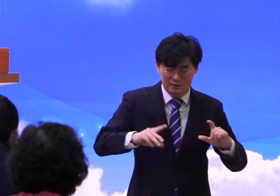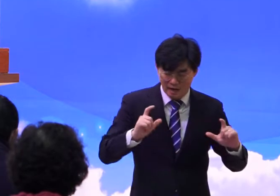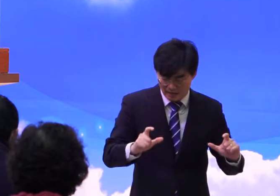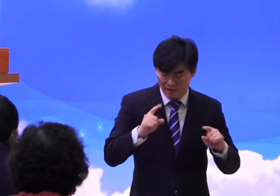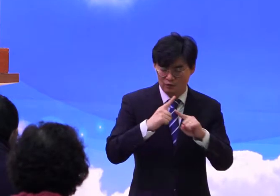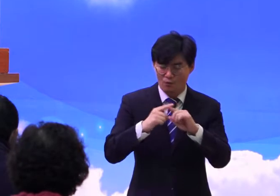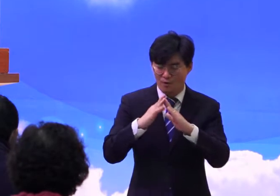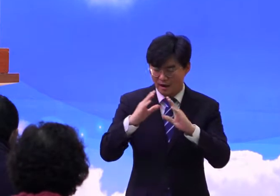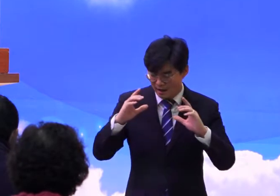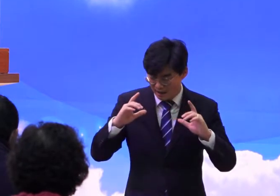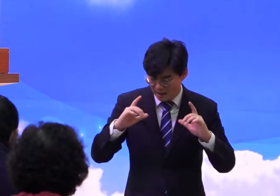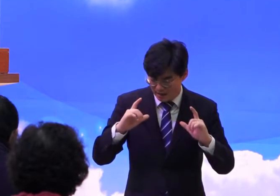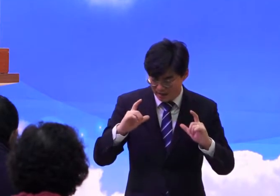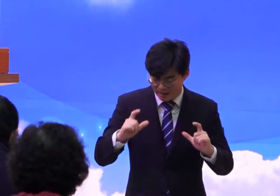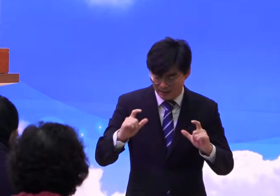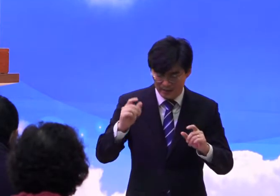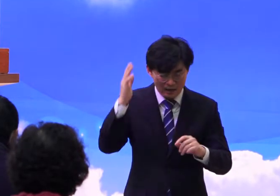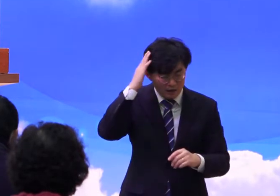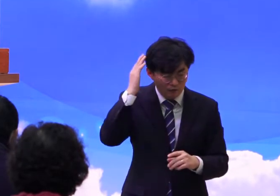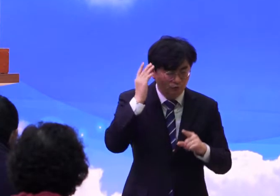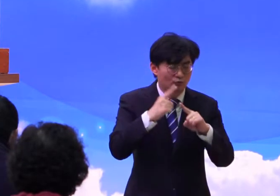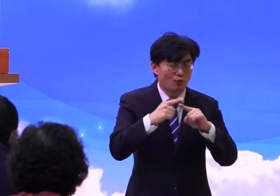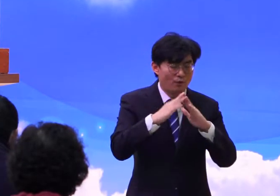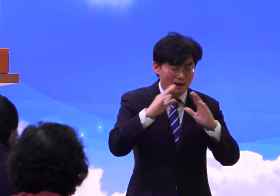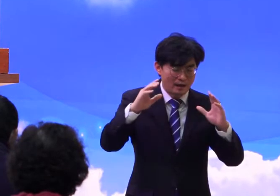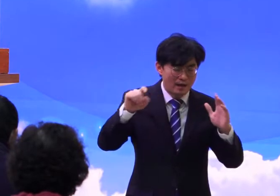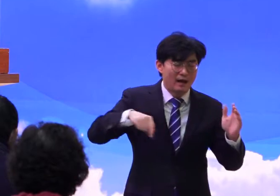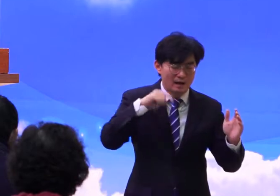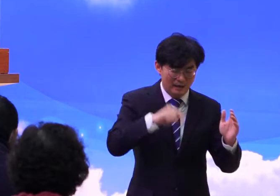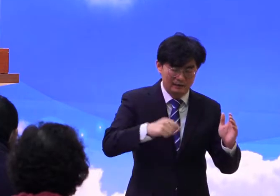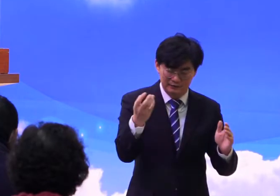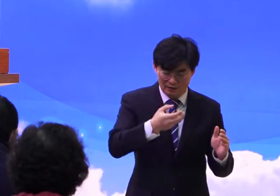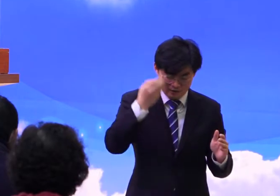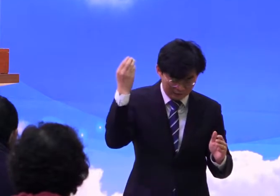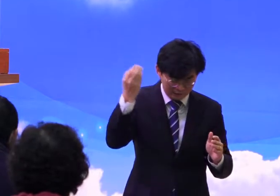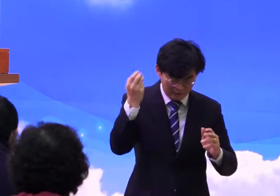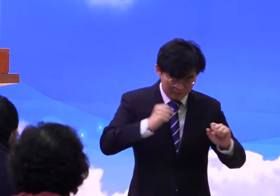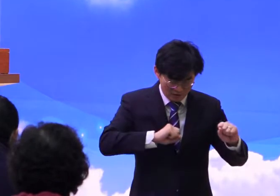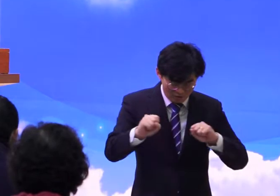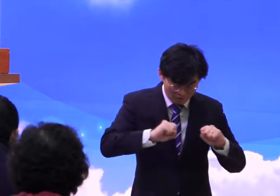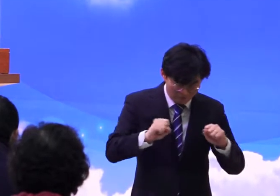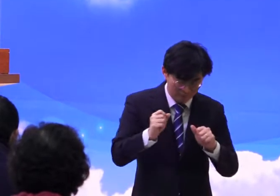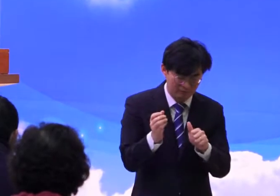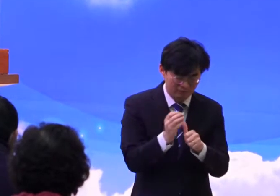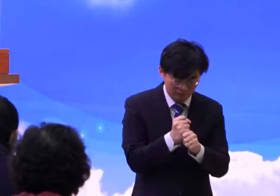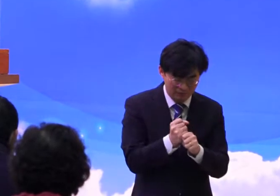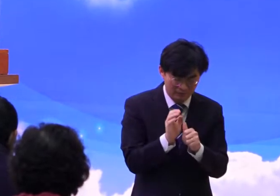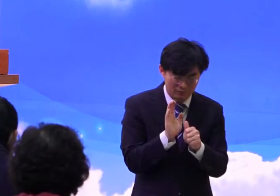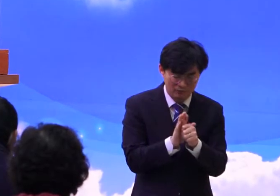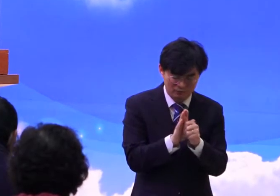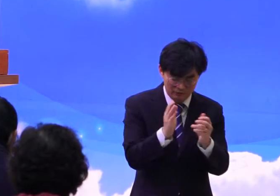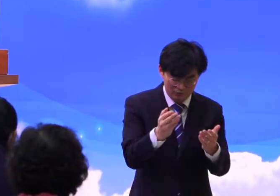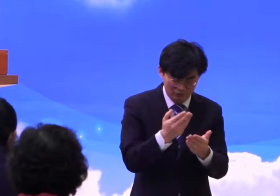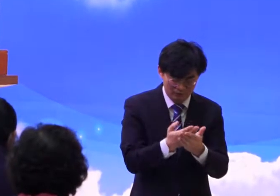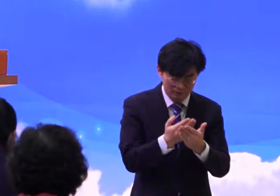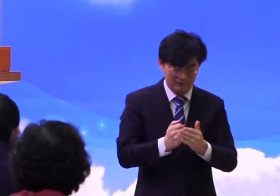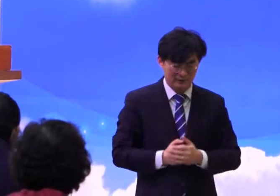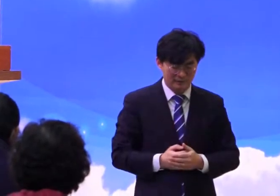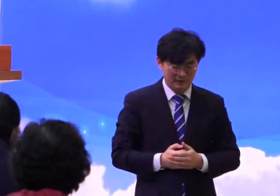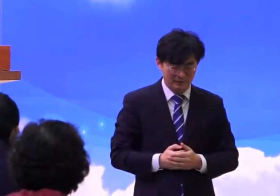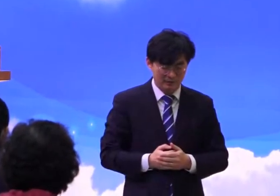교회 안에 성령의 역사를 이루어 주시옵소서. 우리 영천 제일교회 지체된 우리 식구들 중에